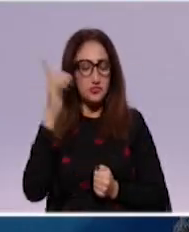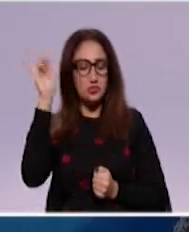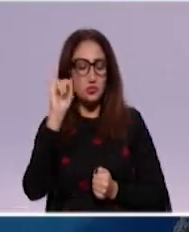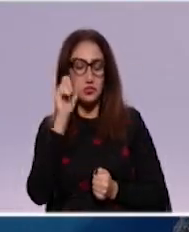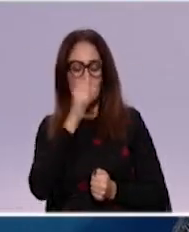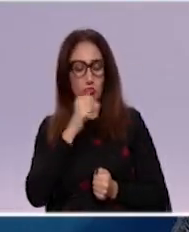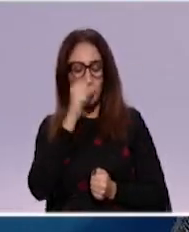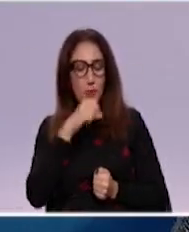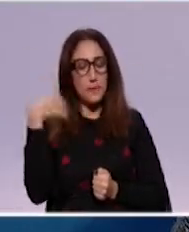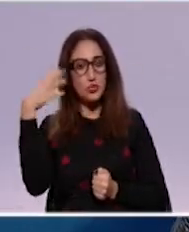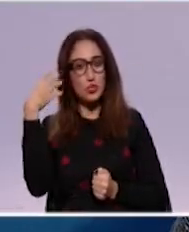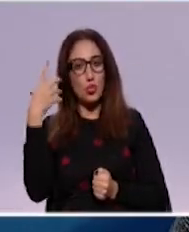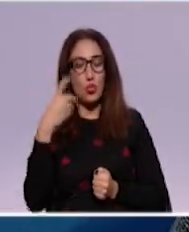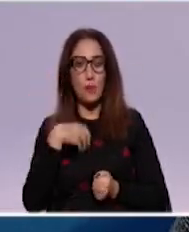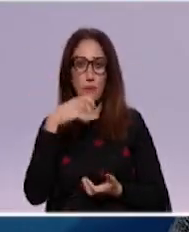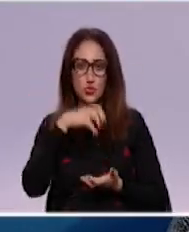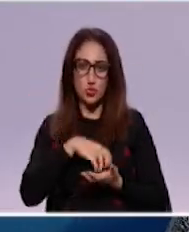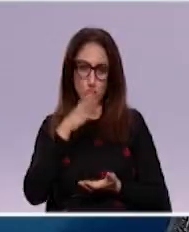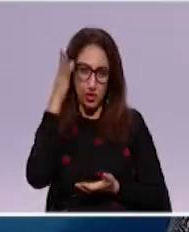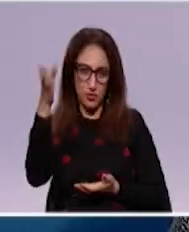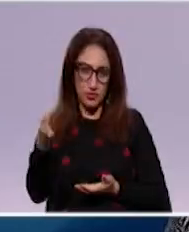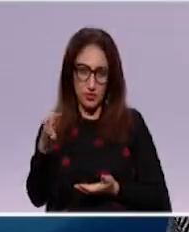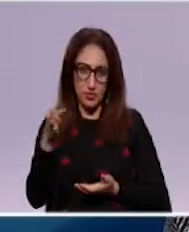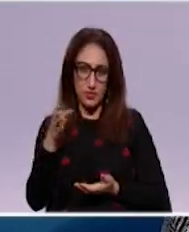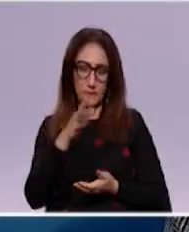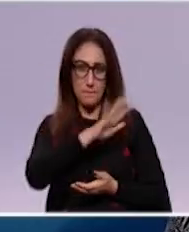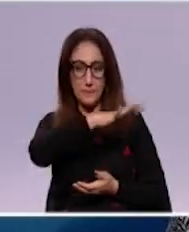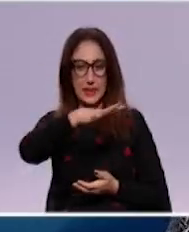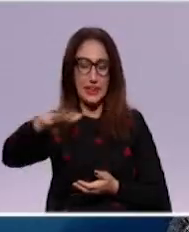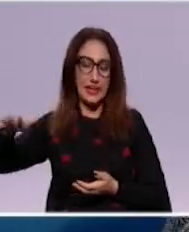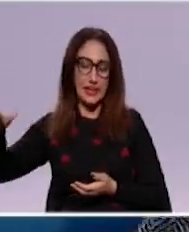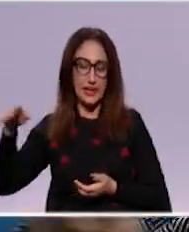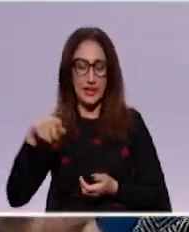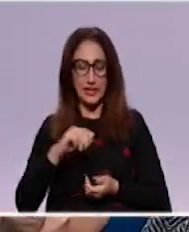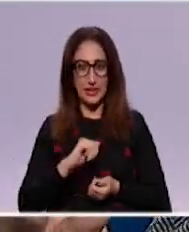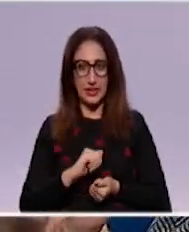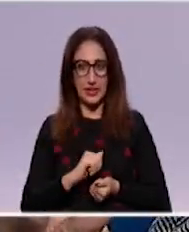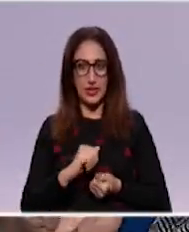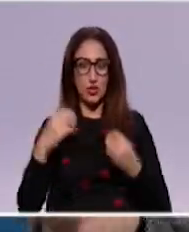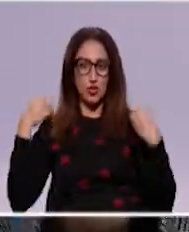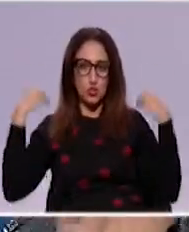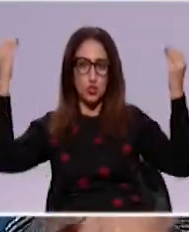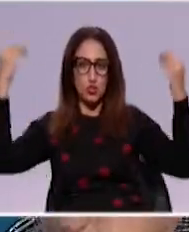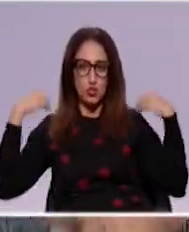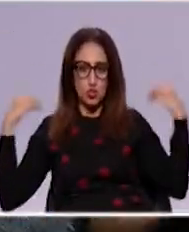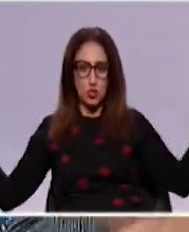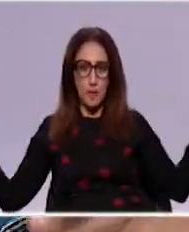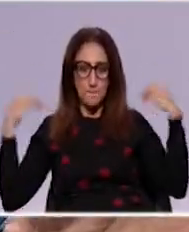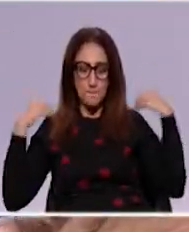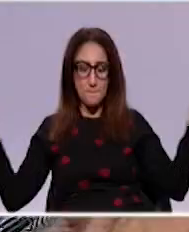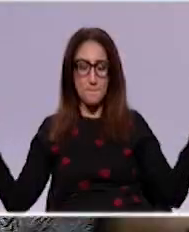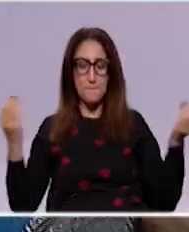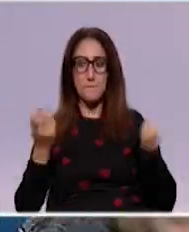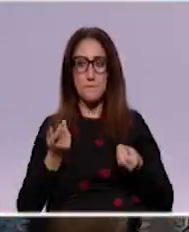الشقه بتاعته اللي كانت على النيل، في جيم، في سبا، في